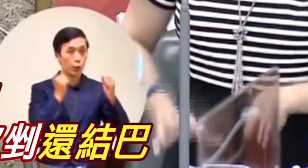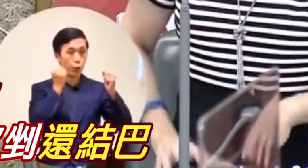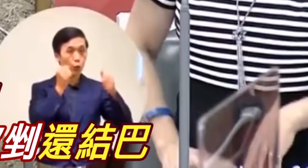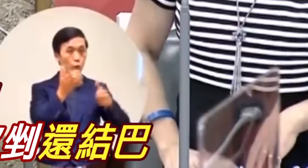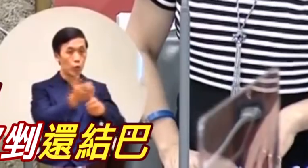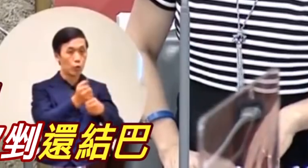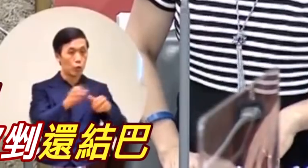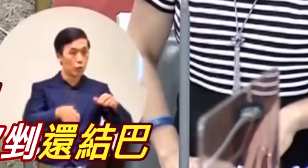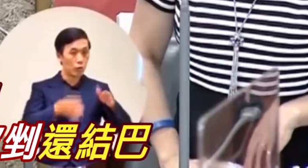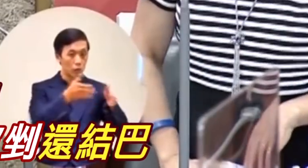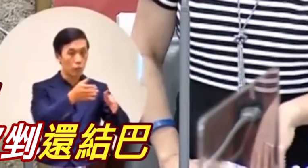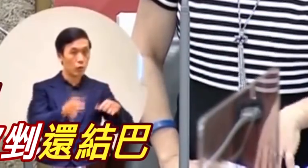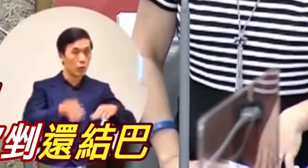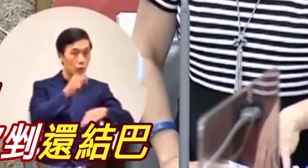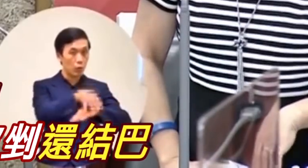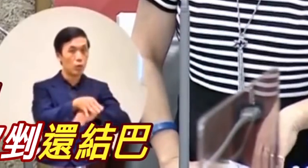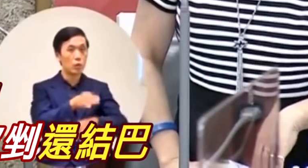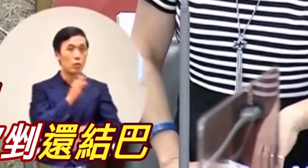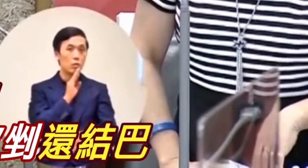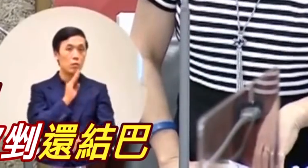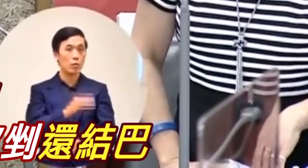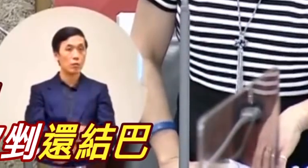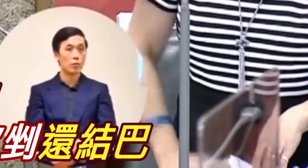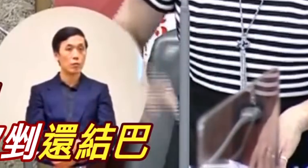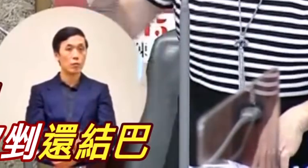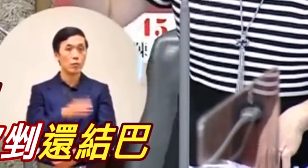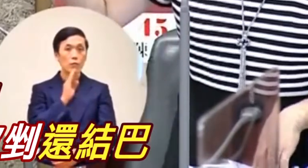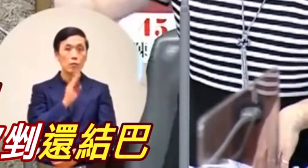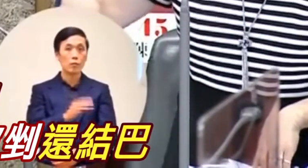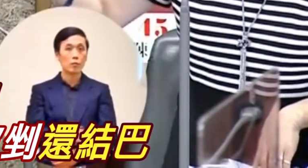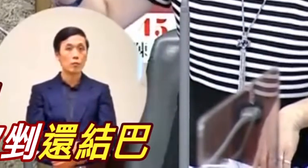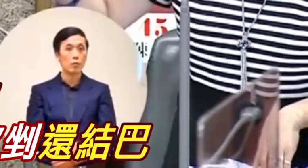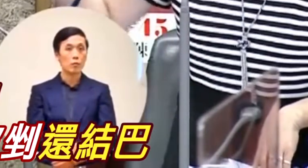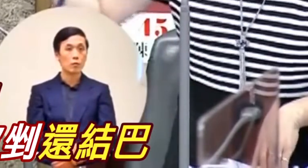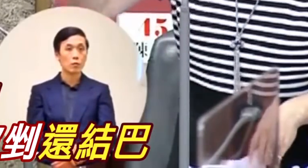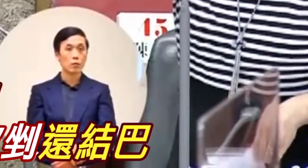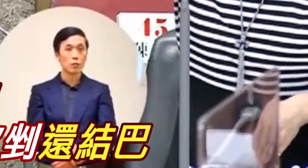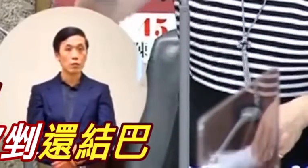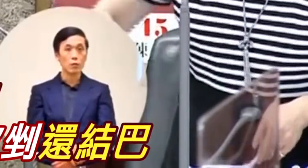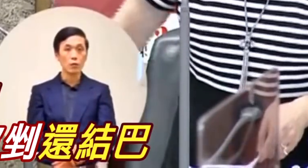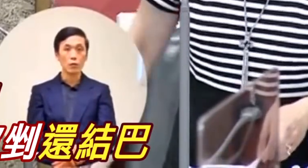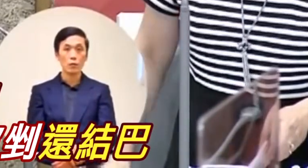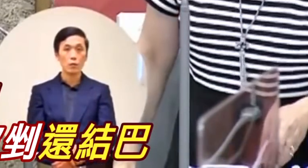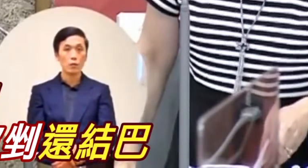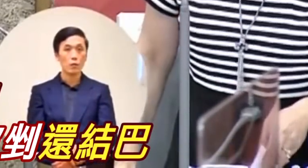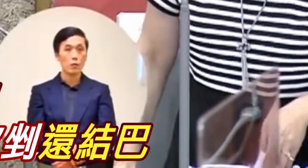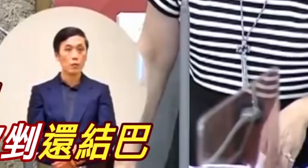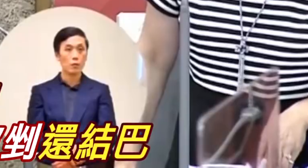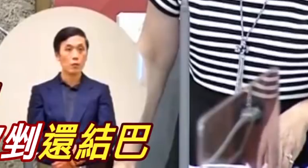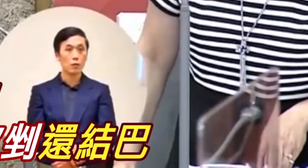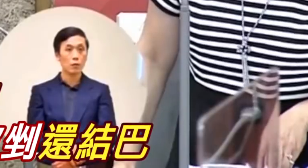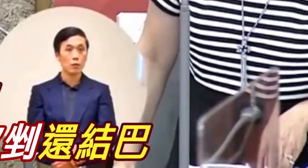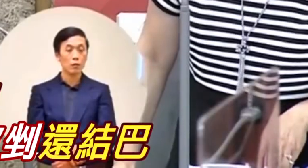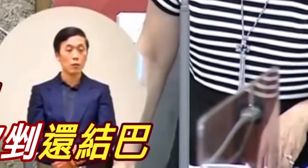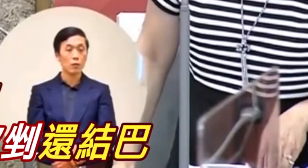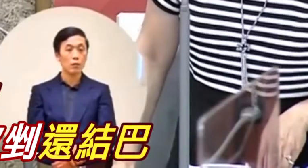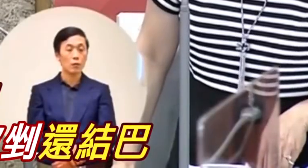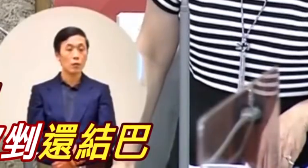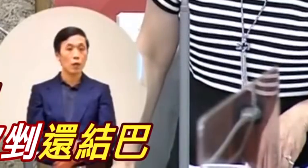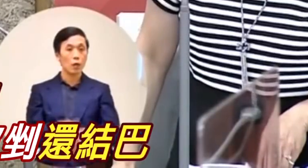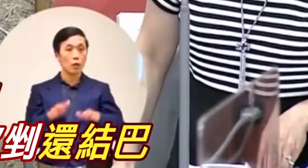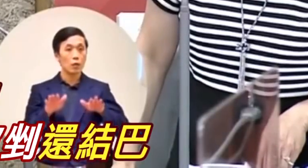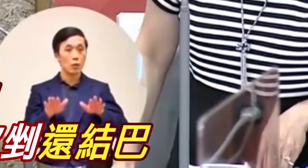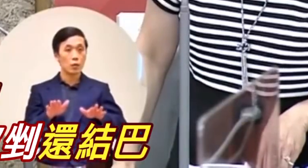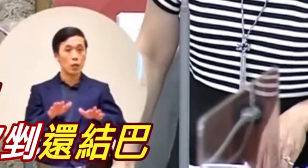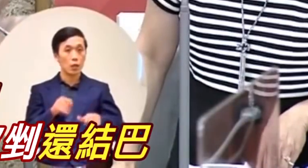的只有几间， 重点是 是 选举它是三年， 对， 在帮曾俊杰。 目前因